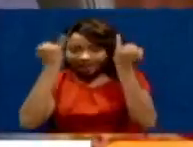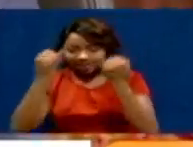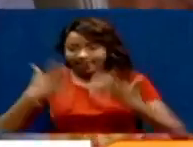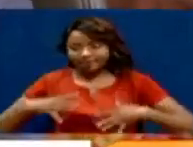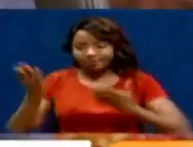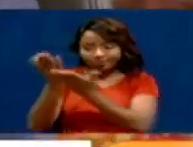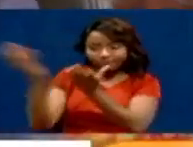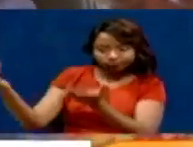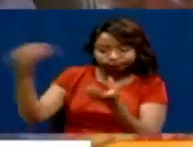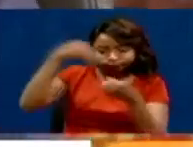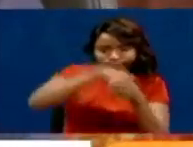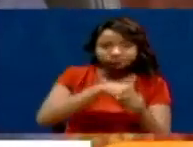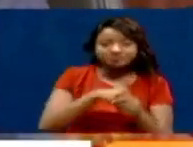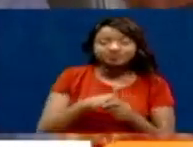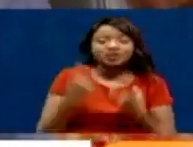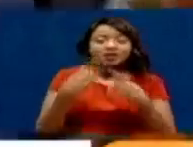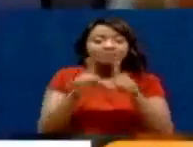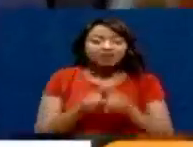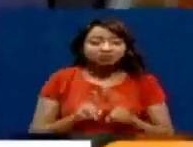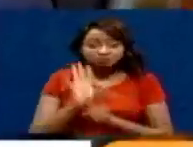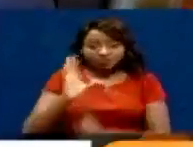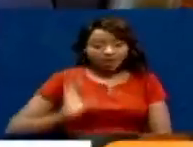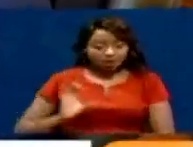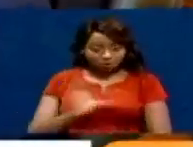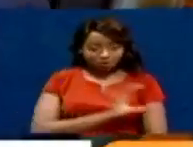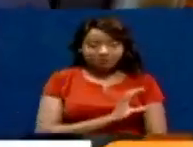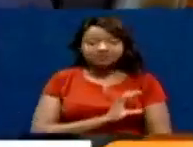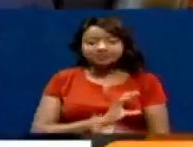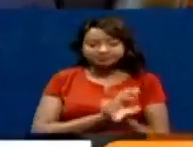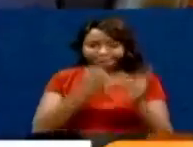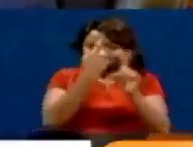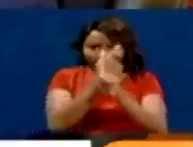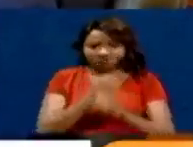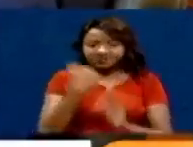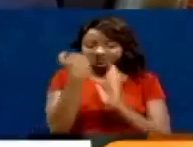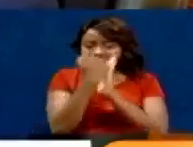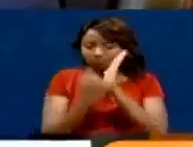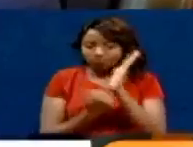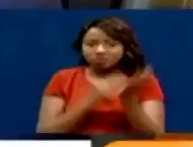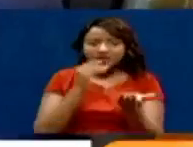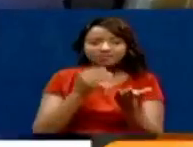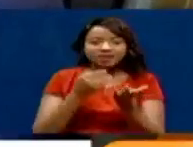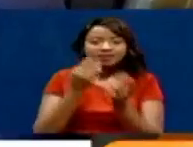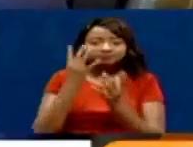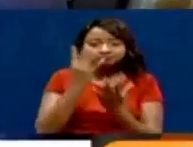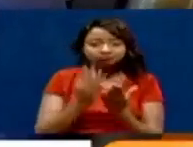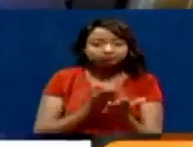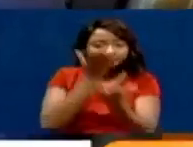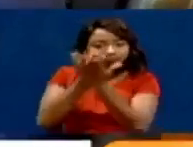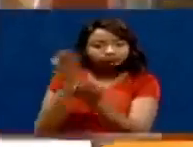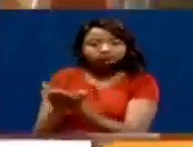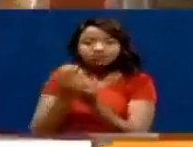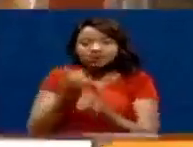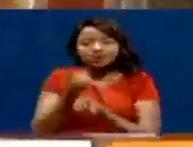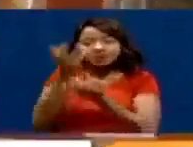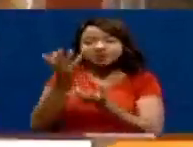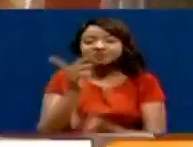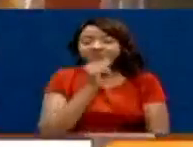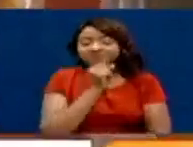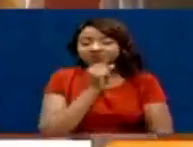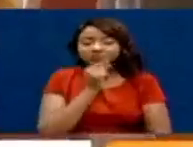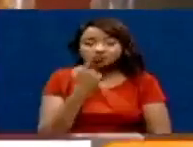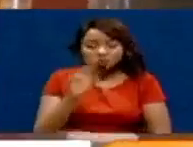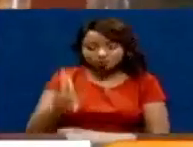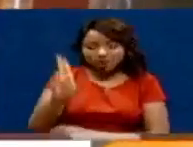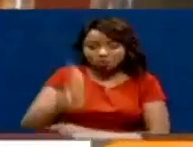siku ya mwisho ya kamati tekelezi ya BBI kuwasilisha mapendekezo na wasia kabambe kwa Rais Uhuru Kenyatta. Na sasa